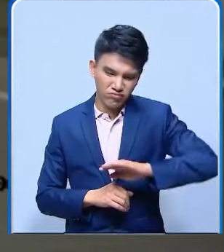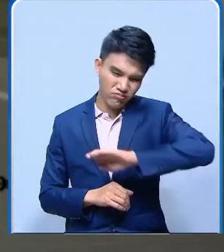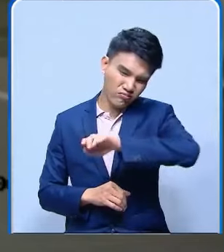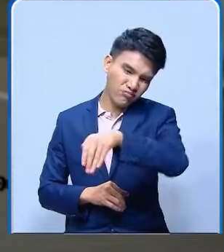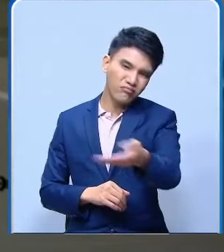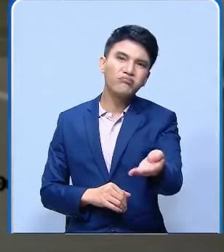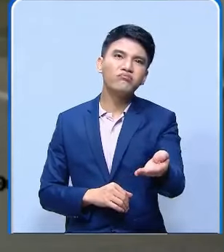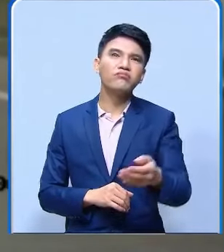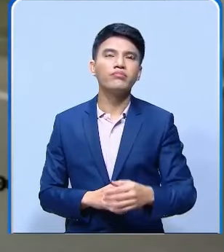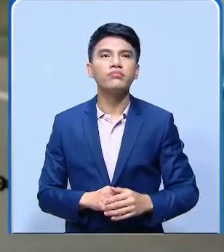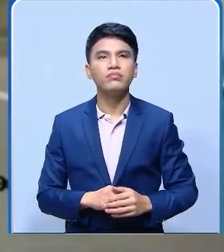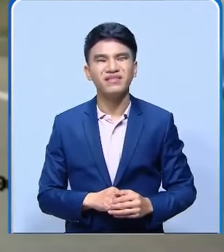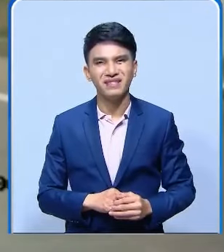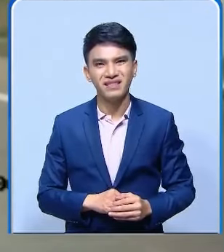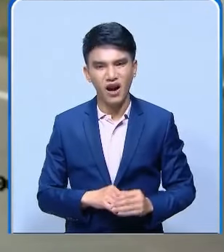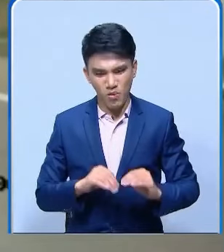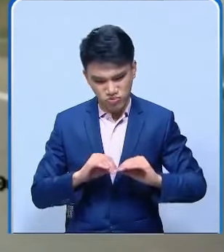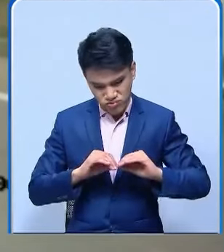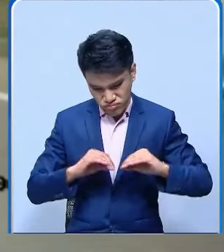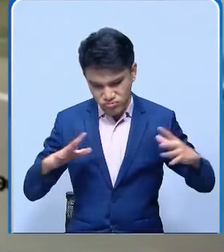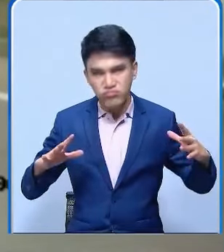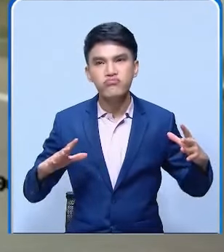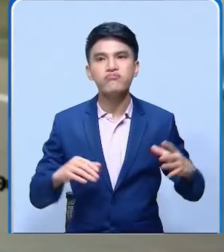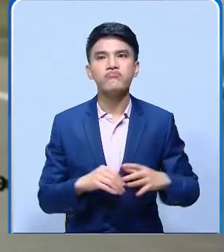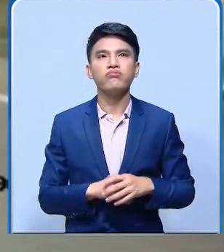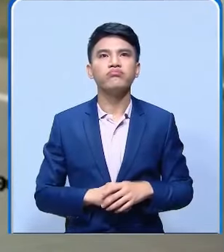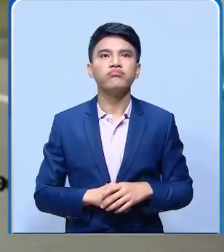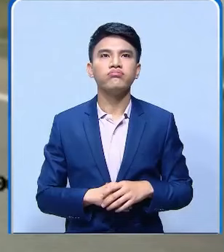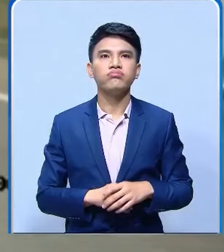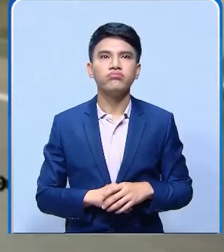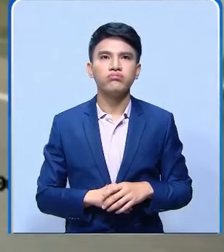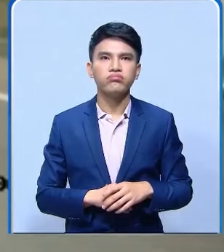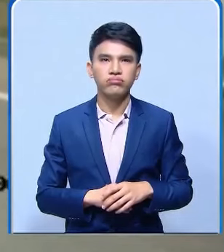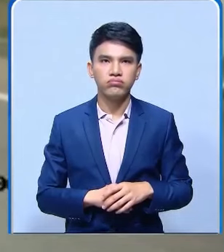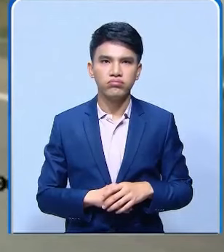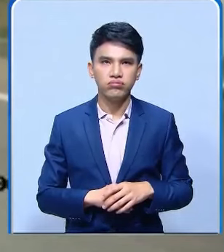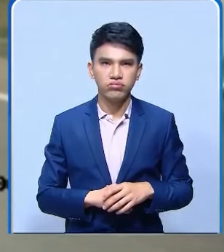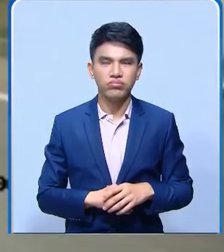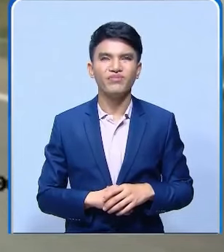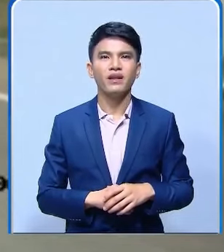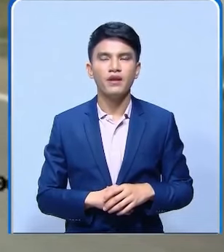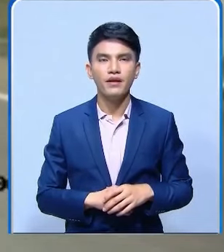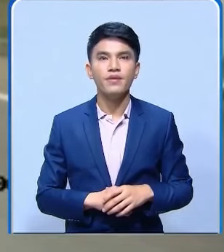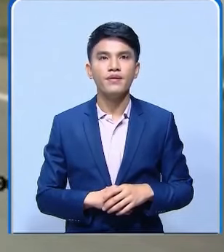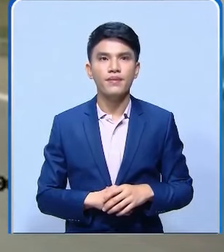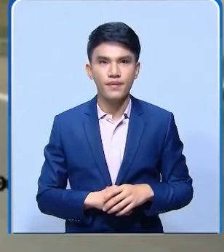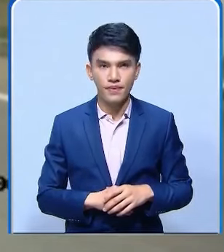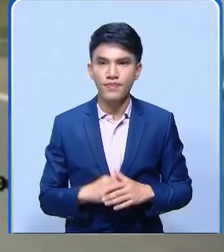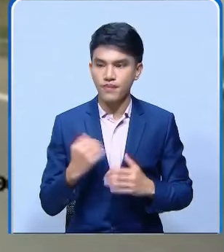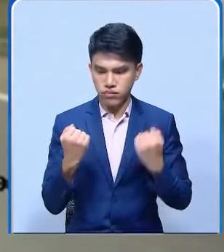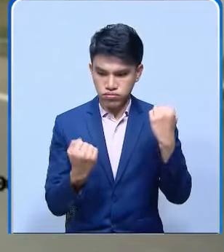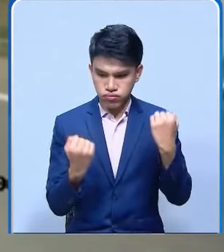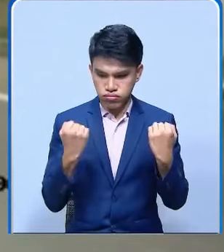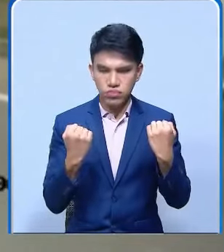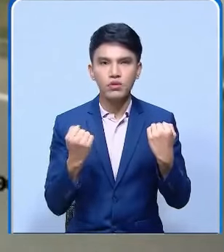นี้กระจายหมดเลยนะคะเศษชิ้นส่วนคุณผู้ชมคะรถเก๋งสีดำของจ่าสิบเอกธนพัฒน์ธรรมโสพลอายุ40